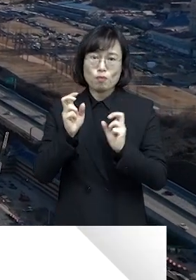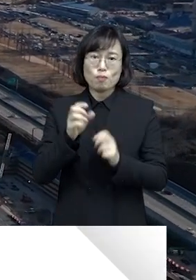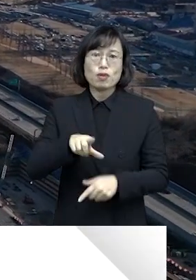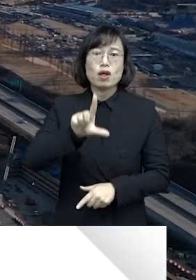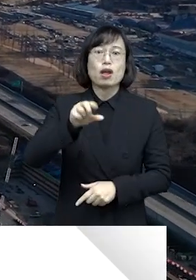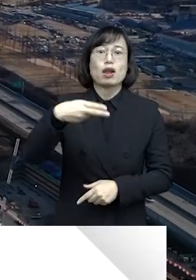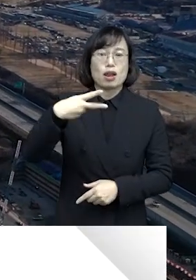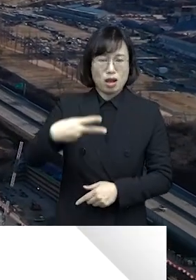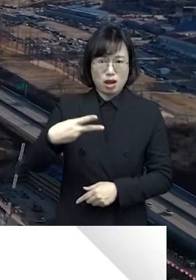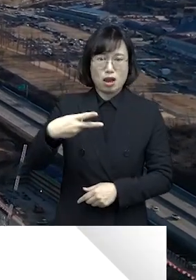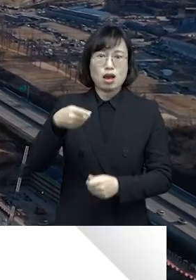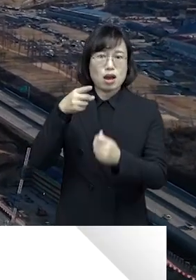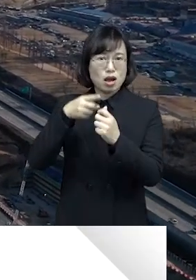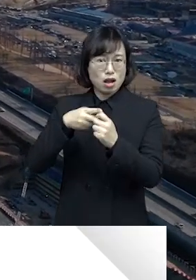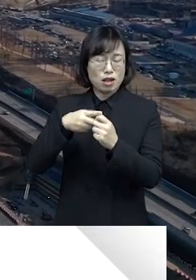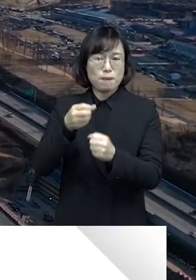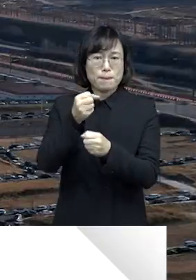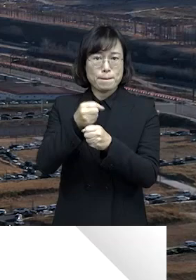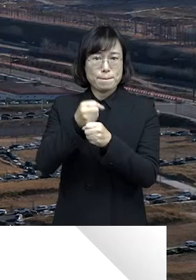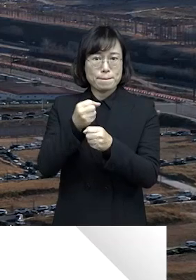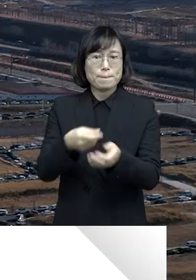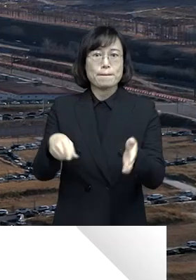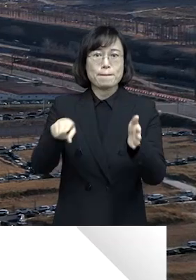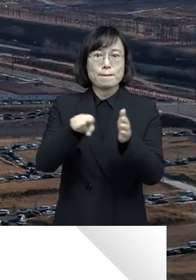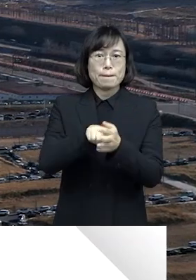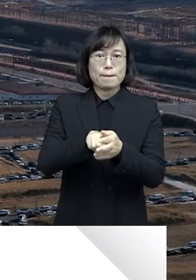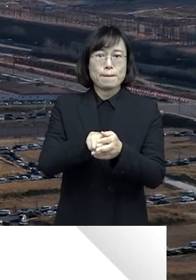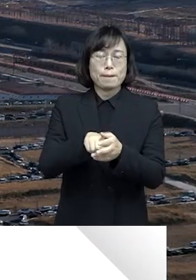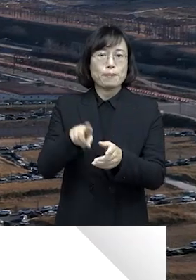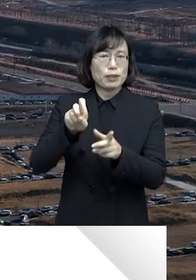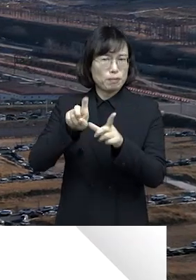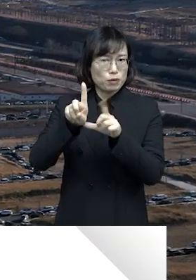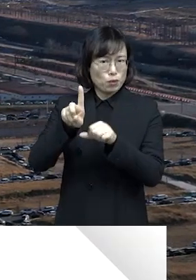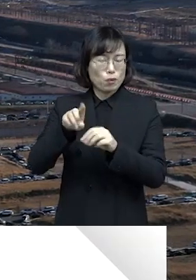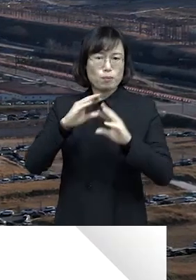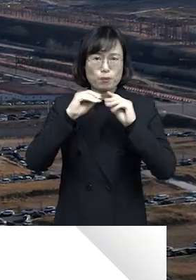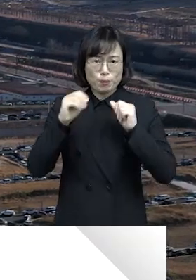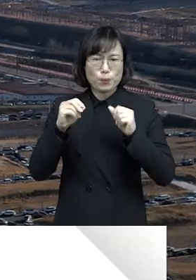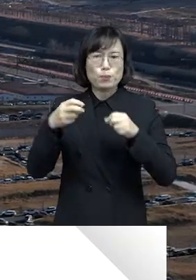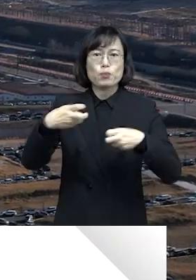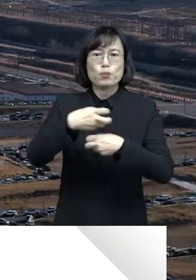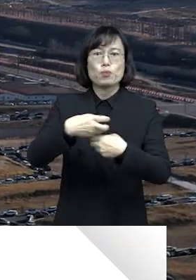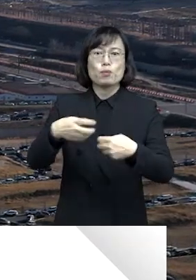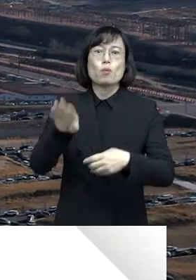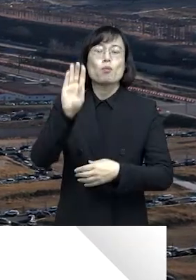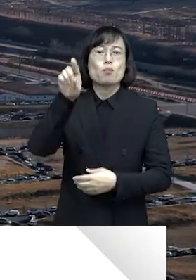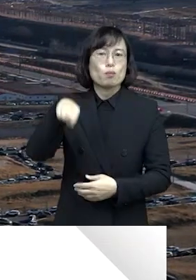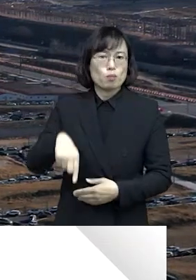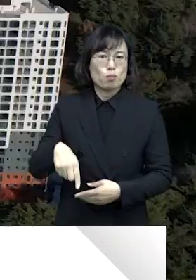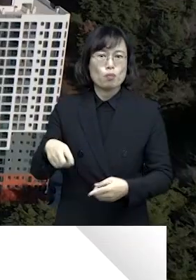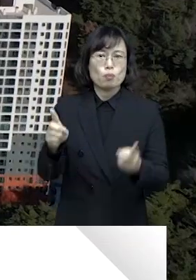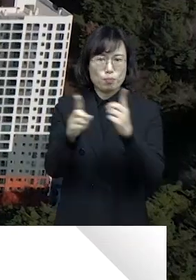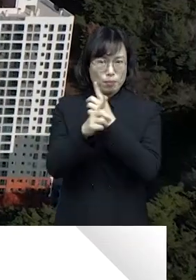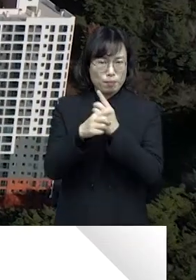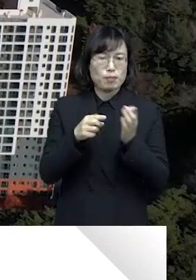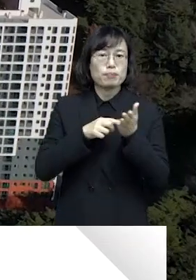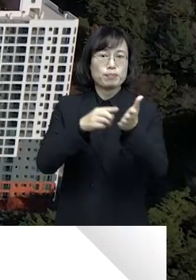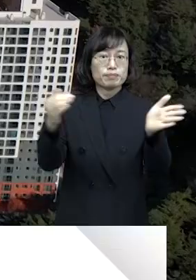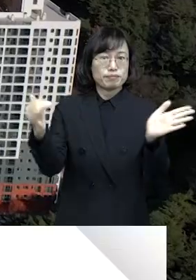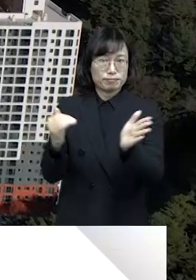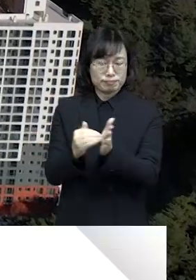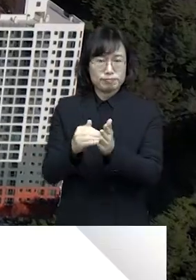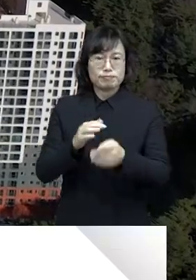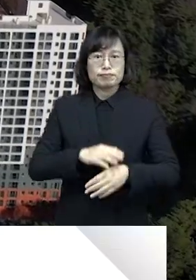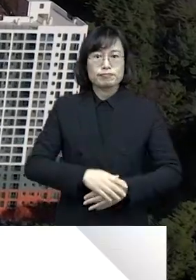LH와 태영 콘소시엄은 1단계 부지 사업 준공을 위해 지난 11월 국토교통부에 지구계획 변경 승인을